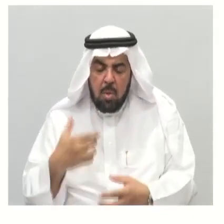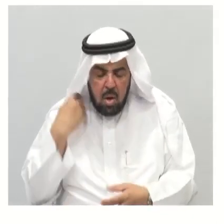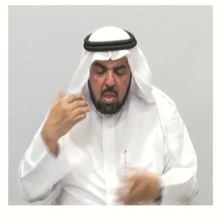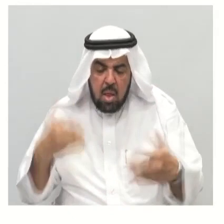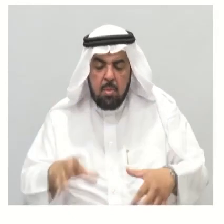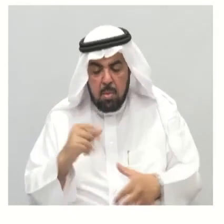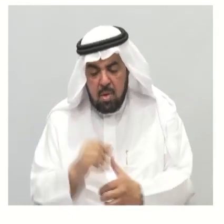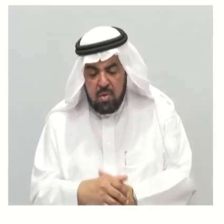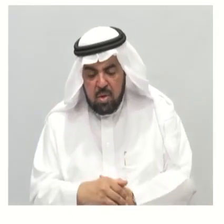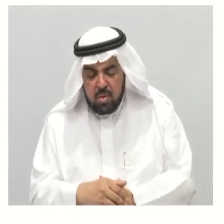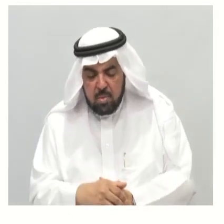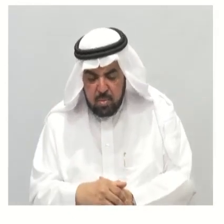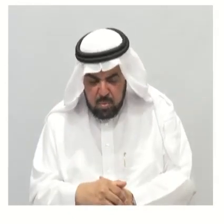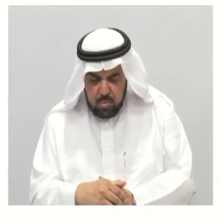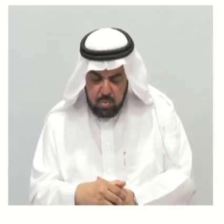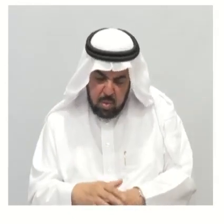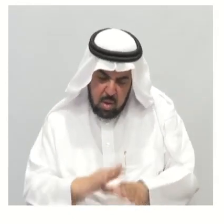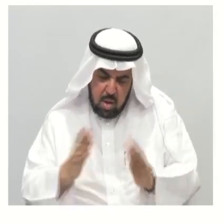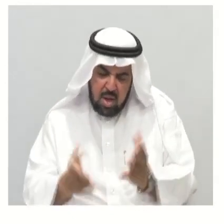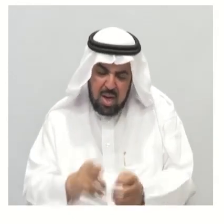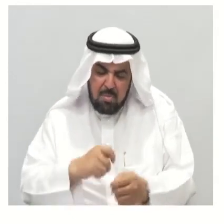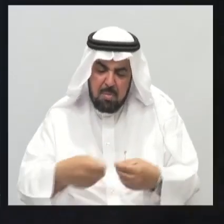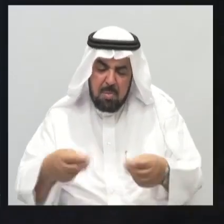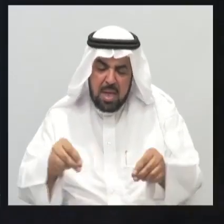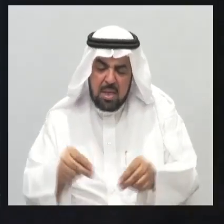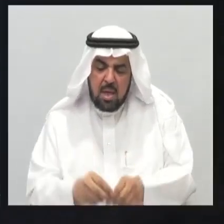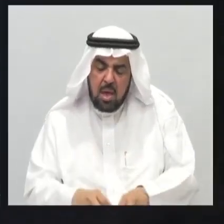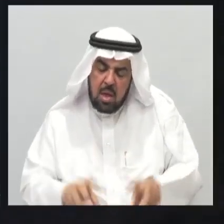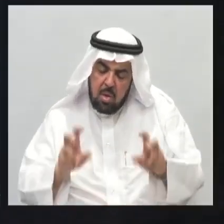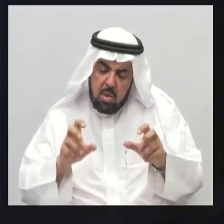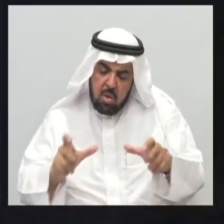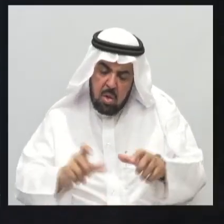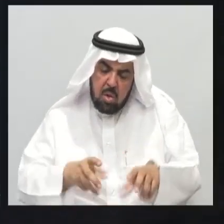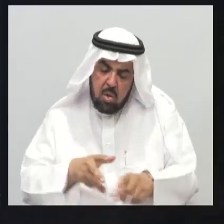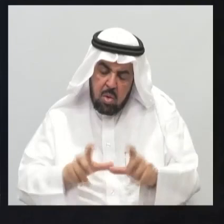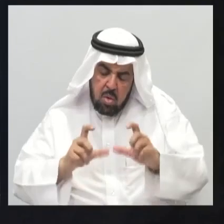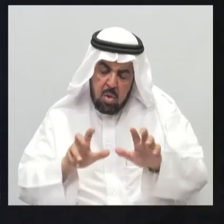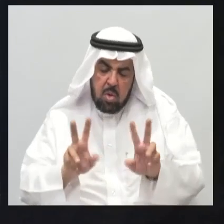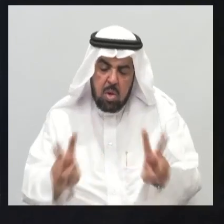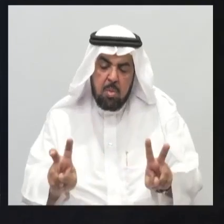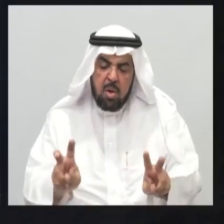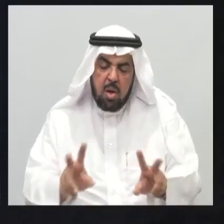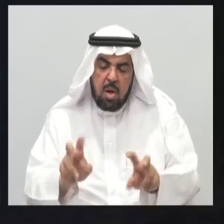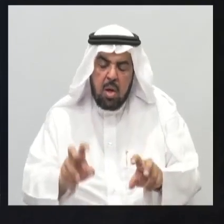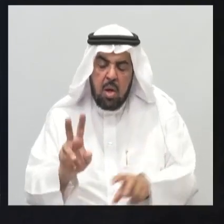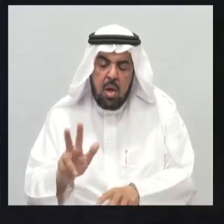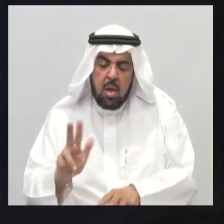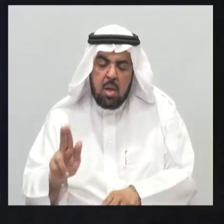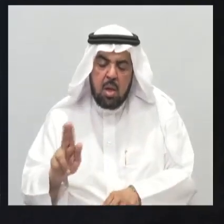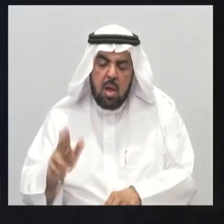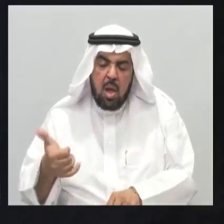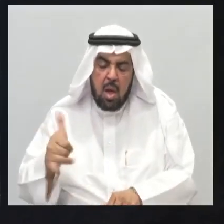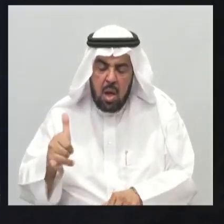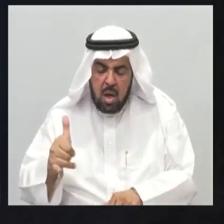تتأكسد. إذن هنا العلب البلاستيكية تقاوم التأكسد وتمنع الهواء عن الورقيات فتحافظ عليها لمدة